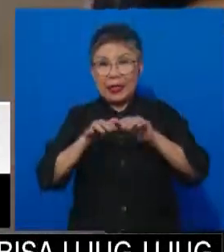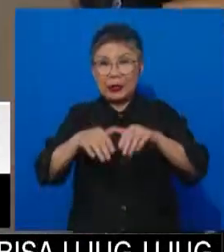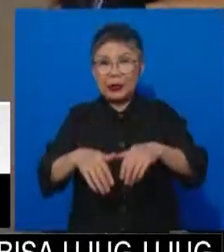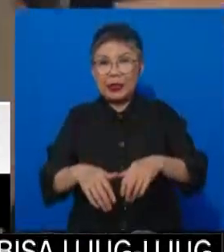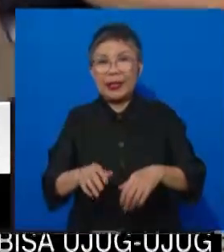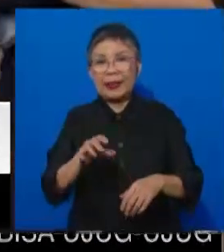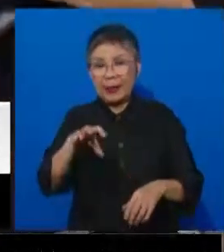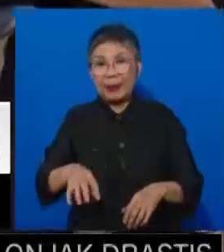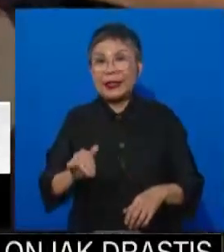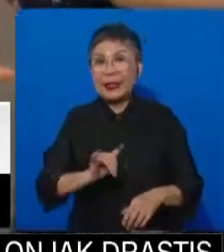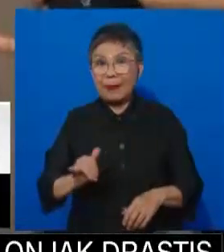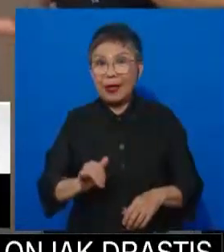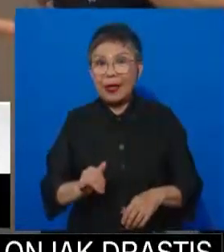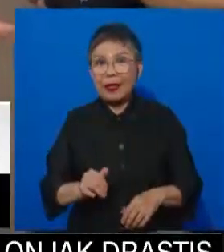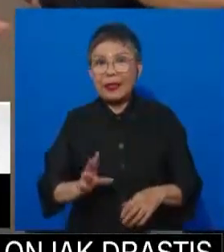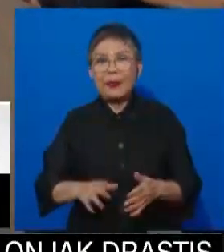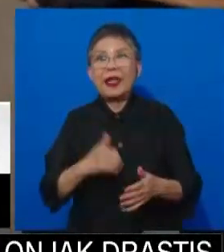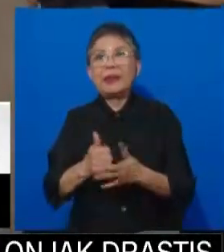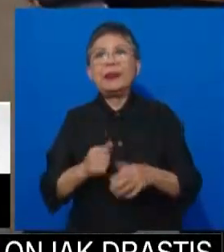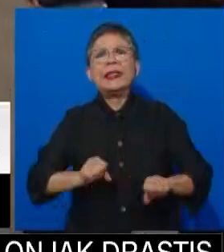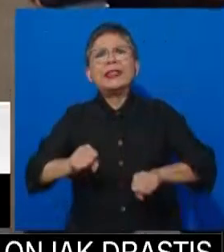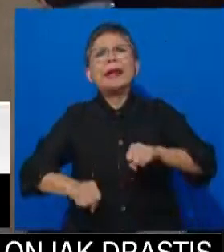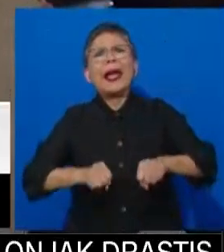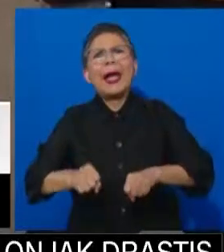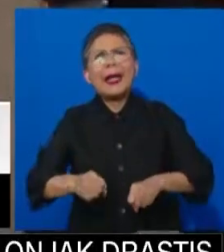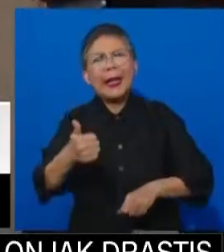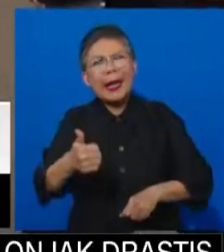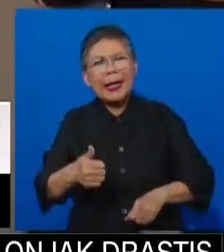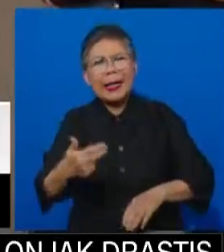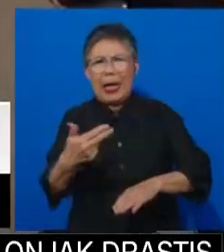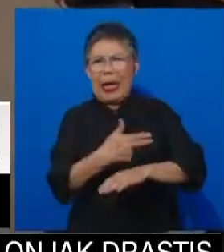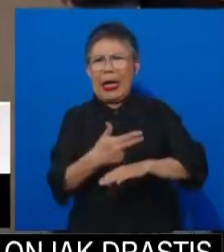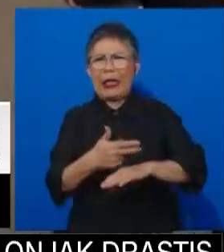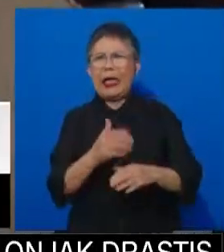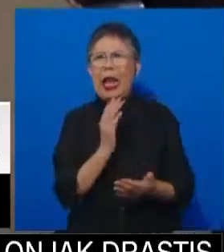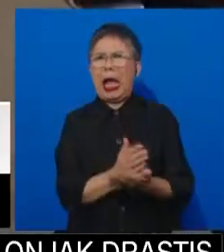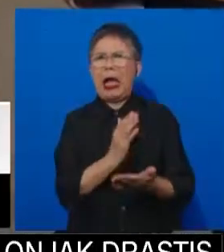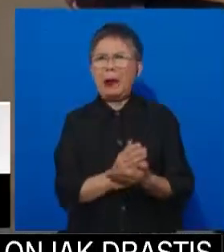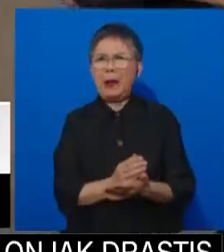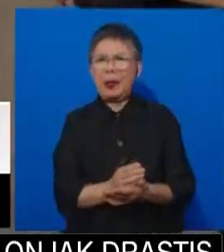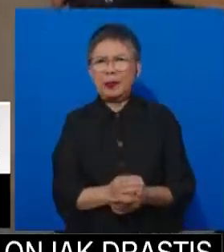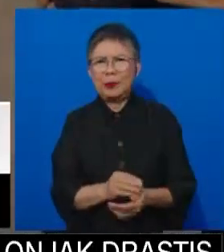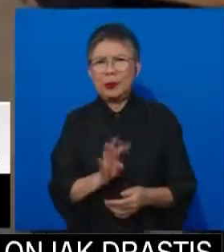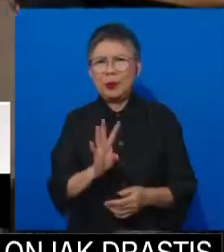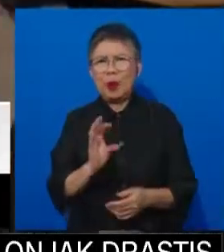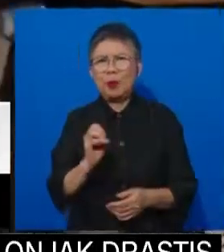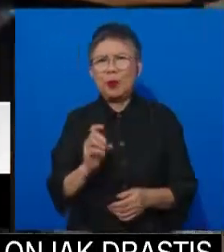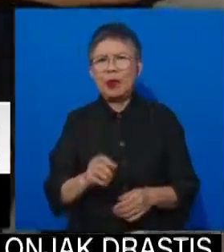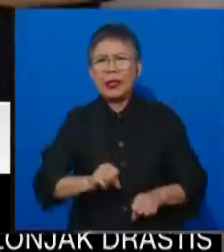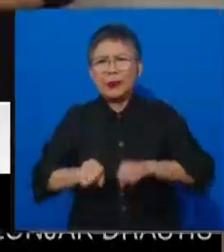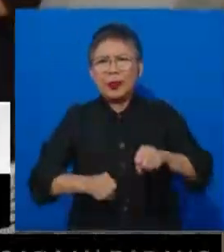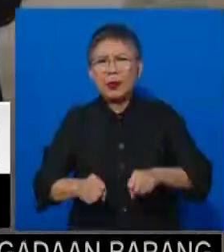sama, dan ternyata lebih dulu nyampe sepeda gitu. Berarti ini LRT cukup lama ya, 40 menit, sepeda itu berapa menit Om?